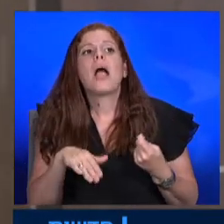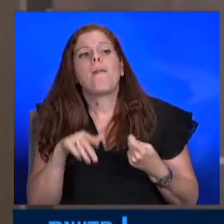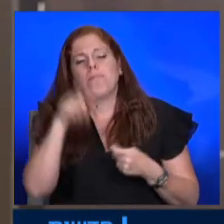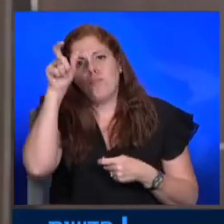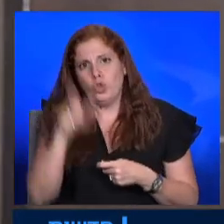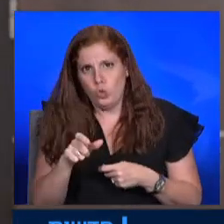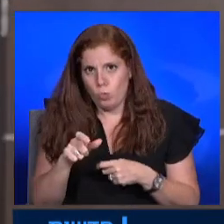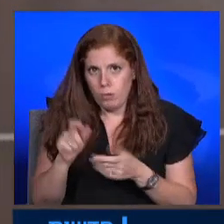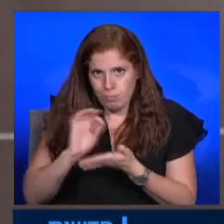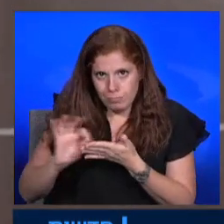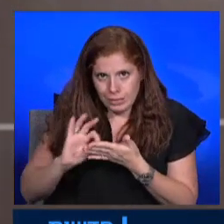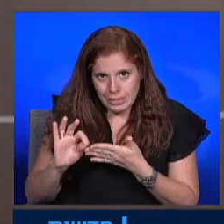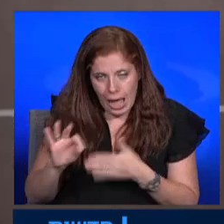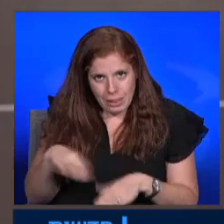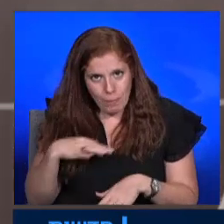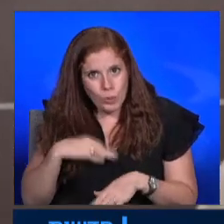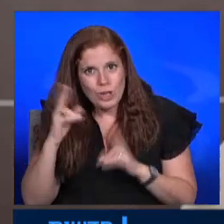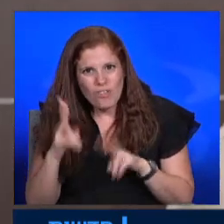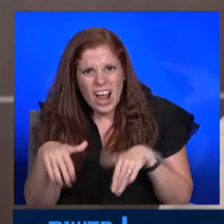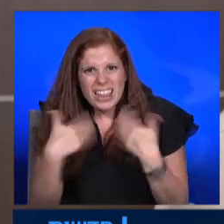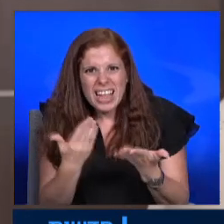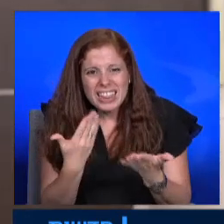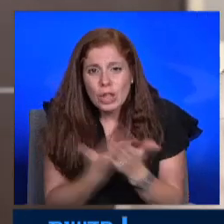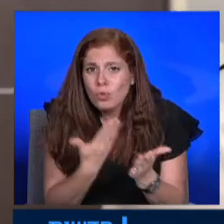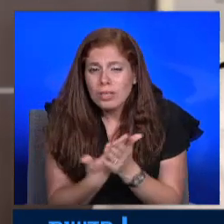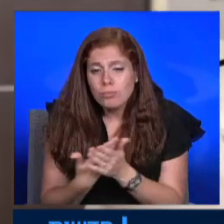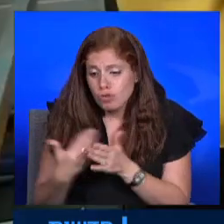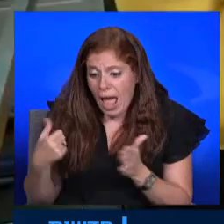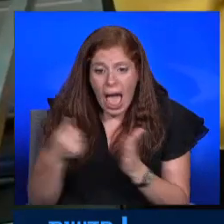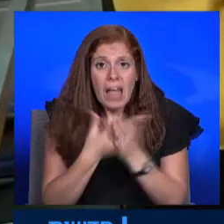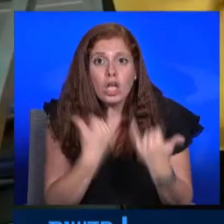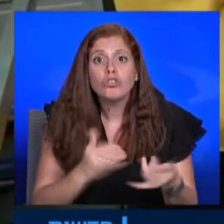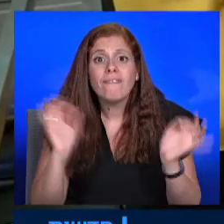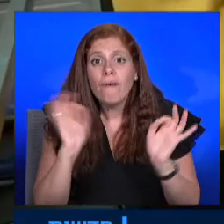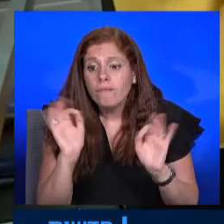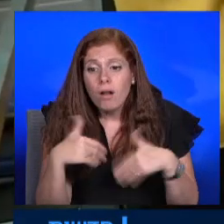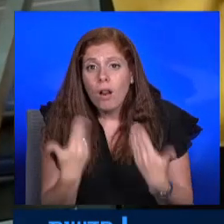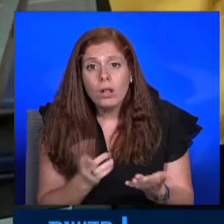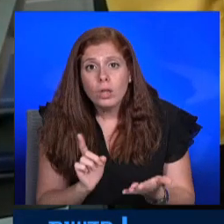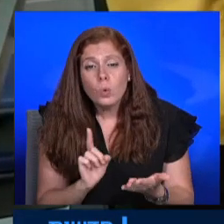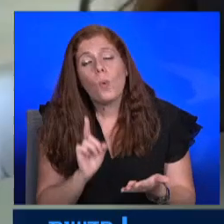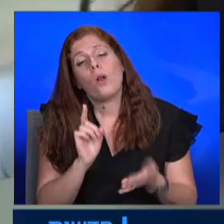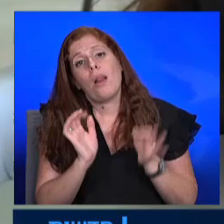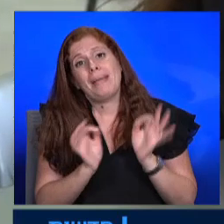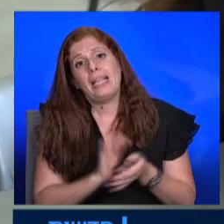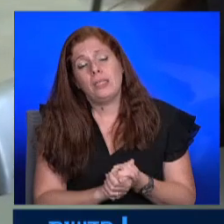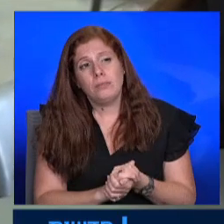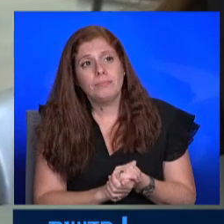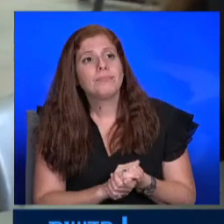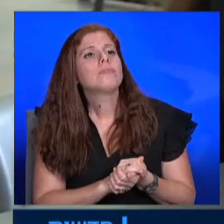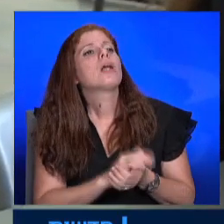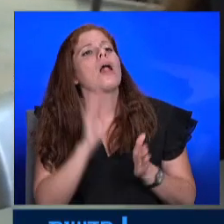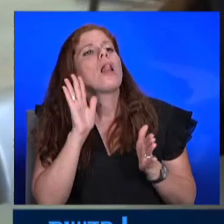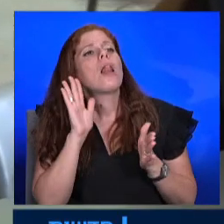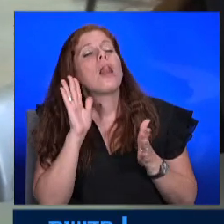יהיה לתת נתונים שלא ניתנו עד הרגע הזה על ידי המדינה לבית הדין. לחוסר הוודאות נוספו היום גם בלבול